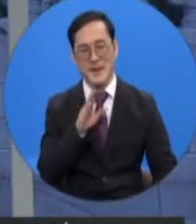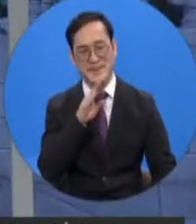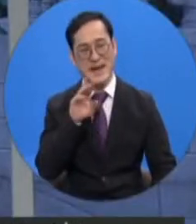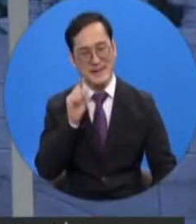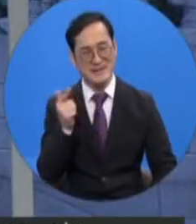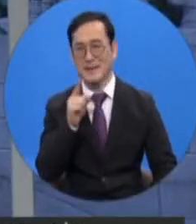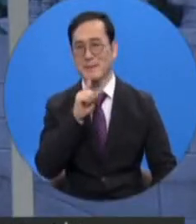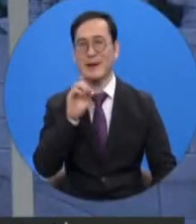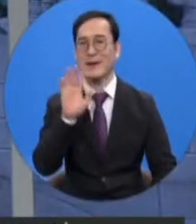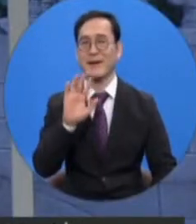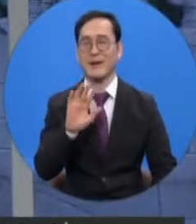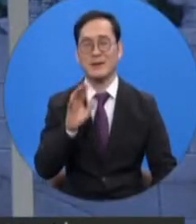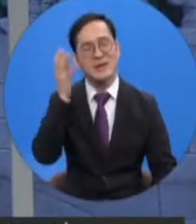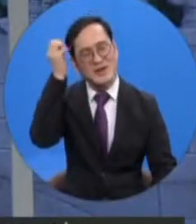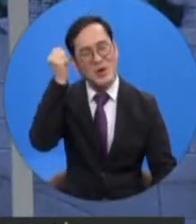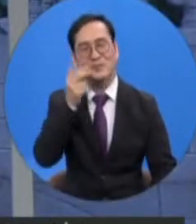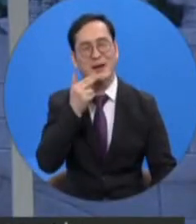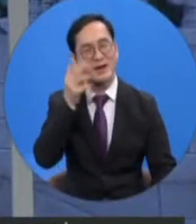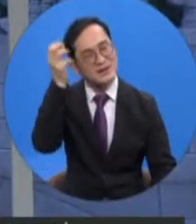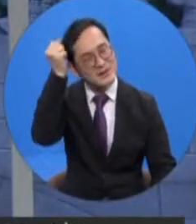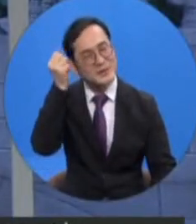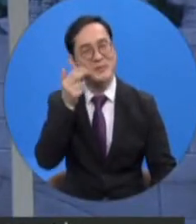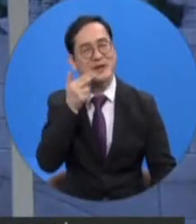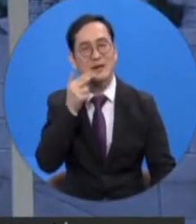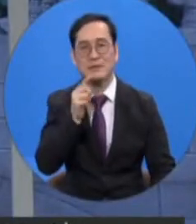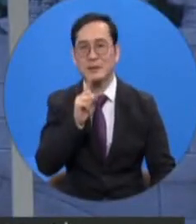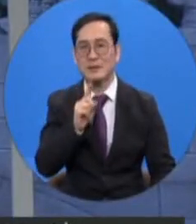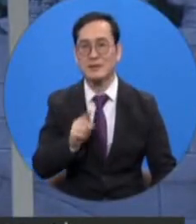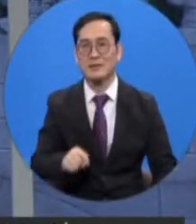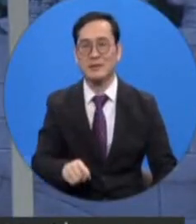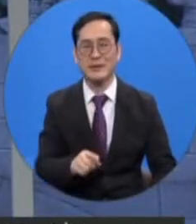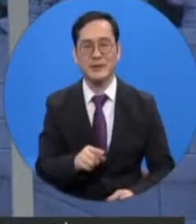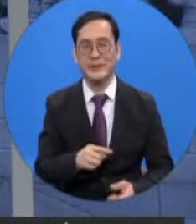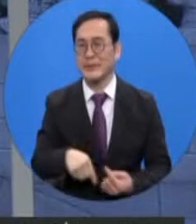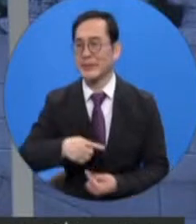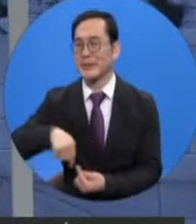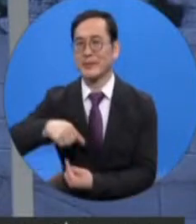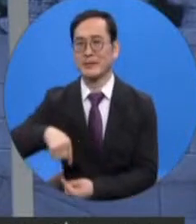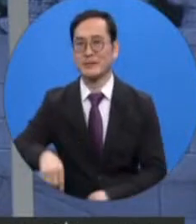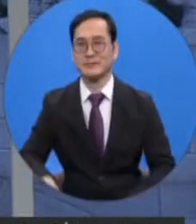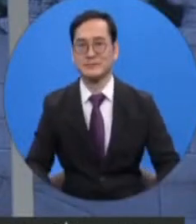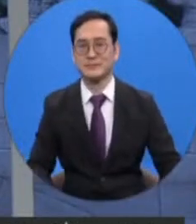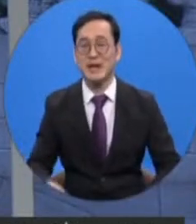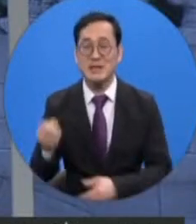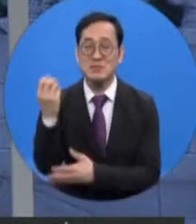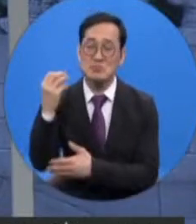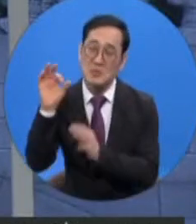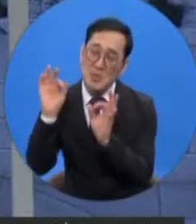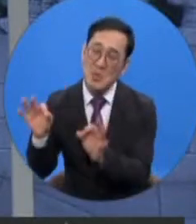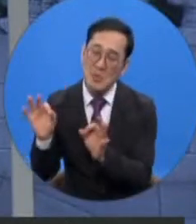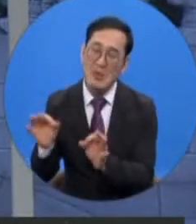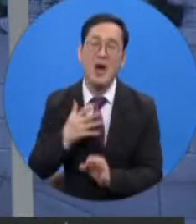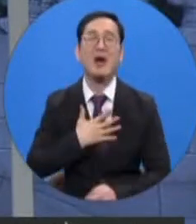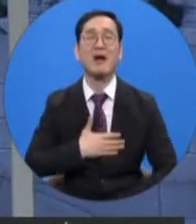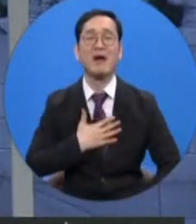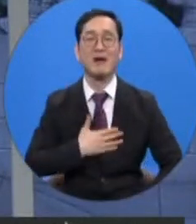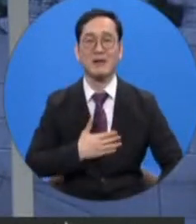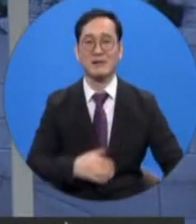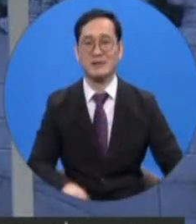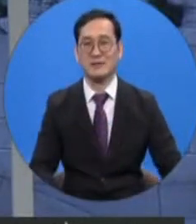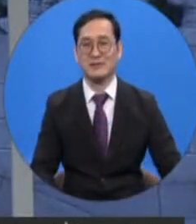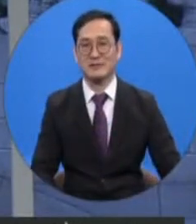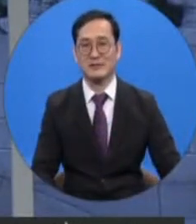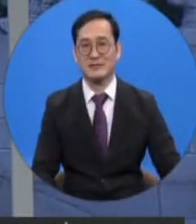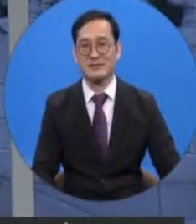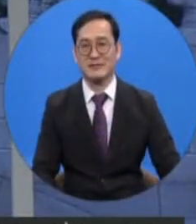않았습니다. 기억이 나지 않는다. 내 기억에는 없다. 언론 보도를 보니까 라고 말을